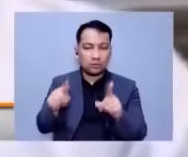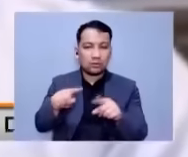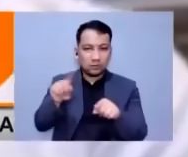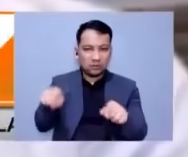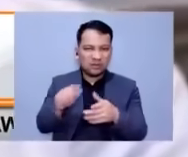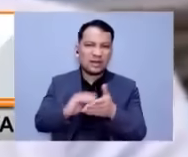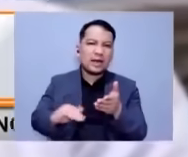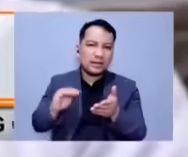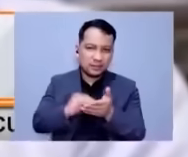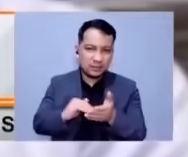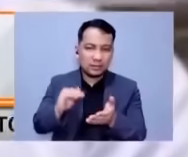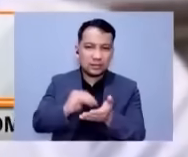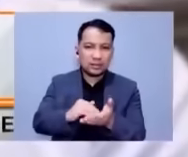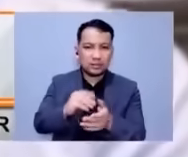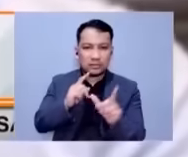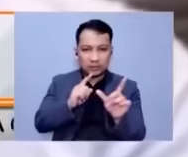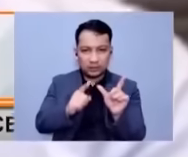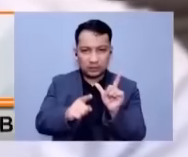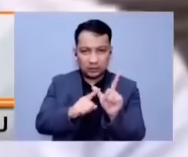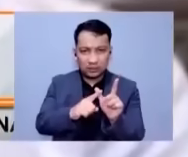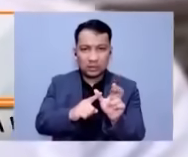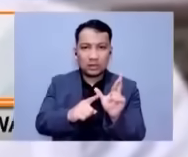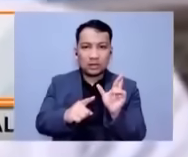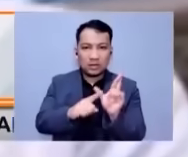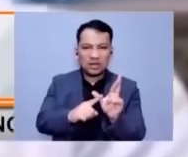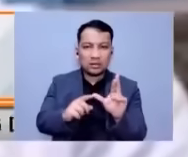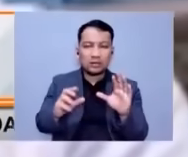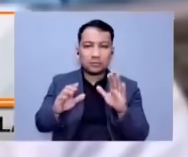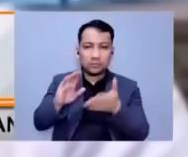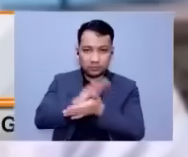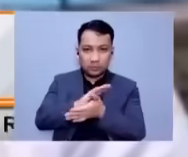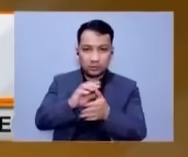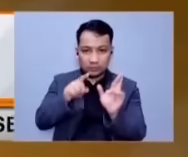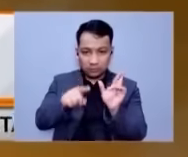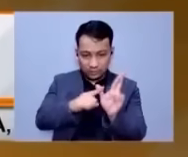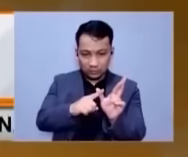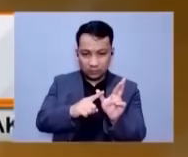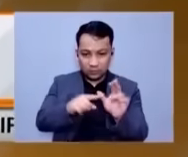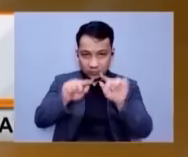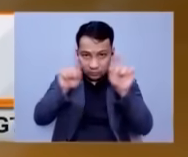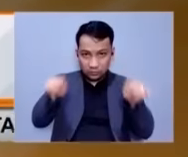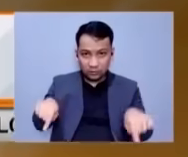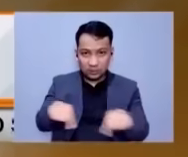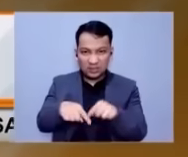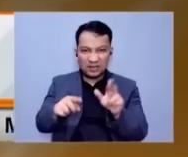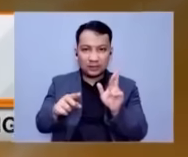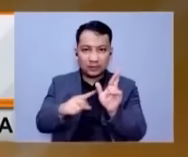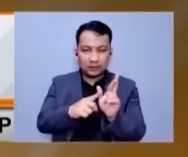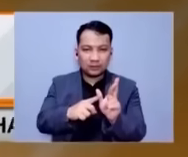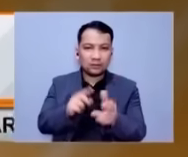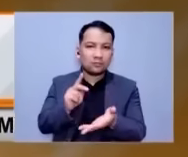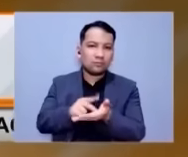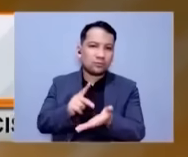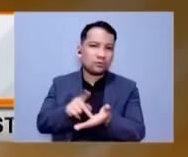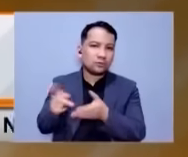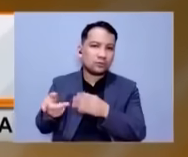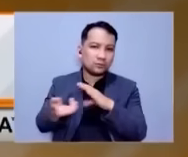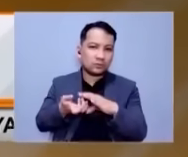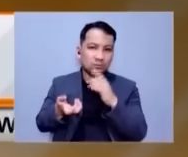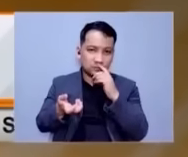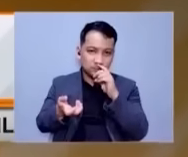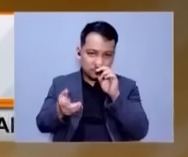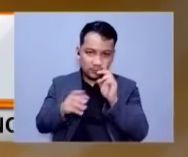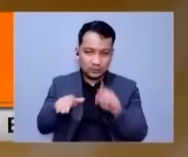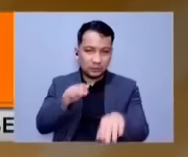Paulit-ulit na sinabi ng pharmacist na kailangan may reseta para makabili ng RX na gamot. Sadyang makulit ang mga customer at ayaw tigilan